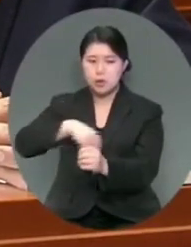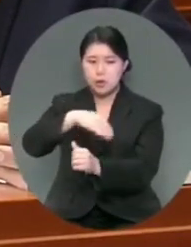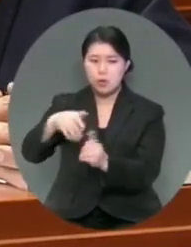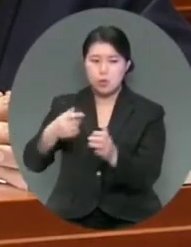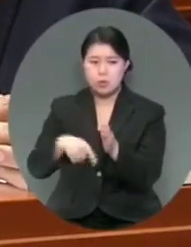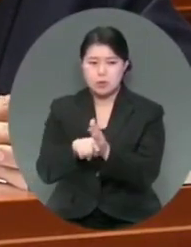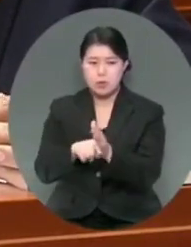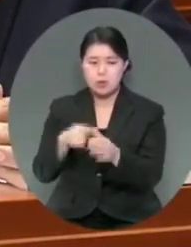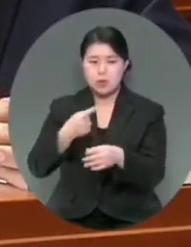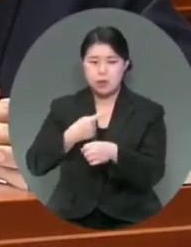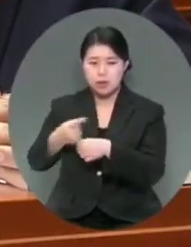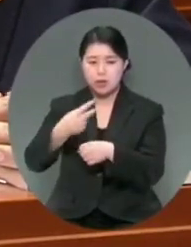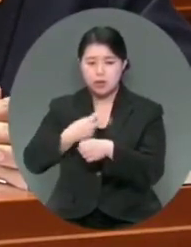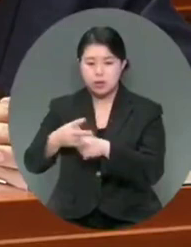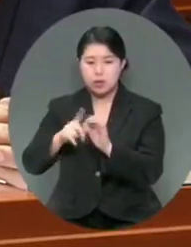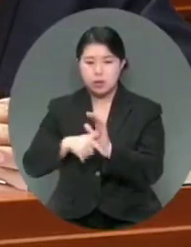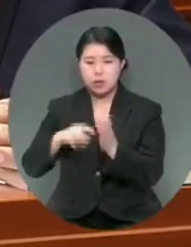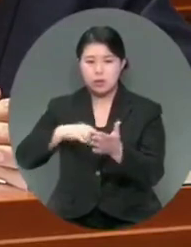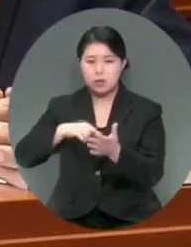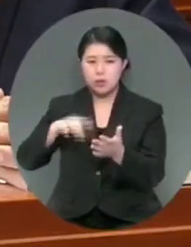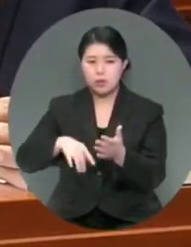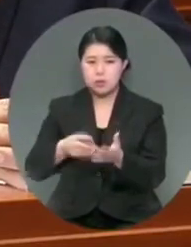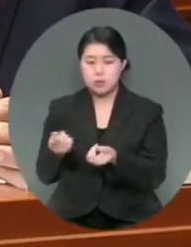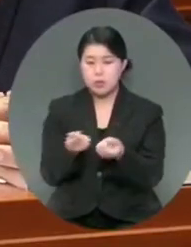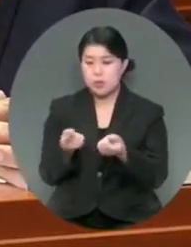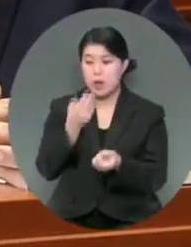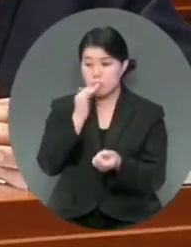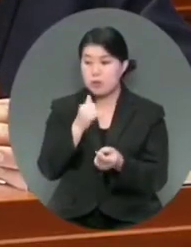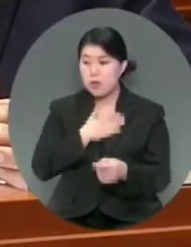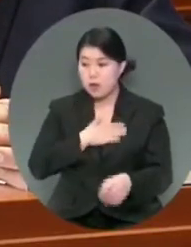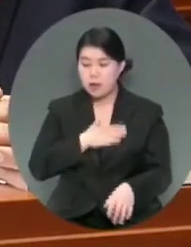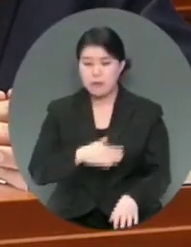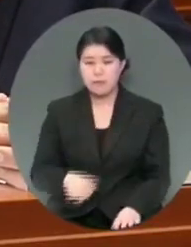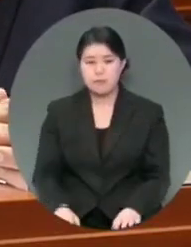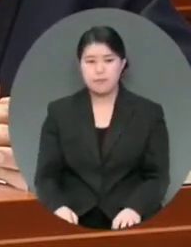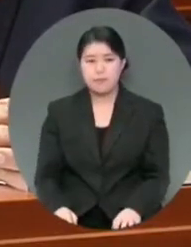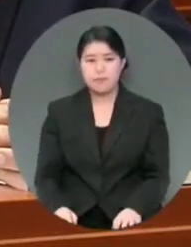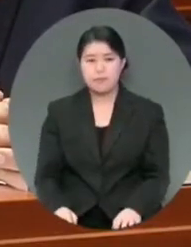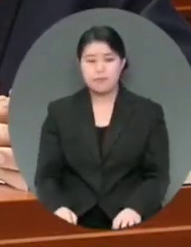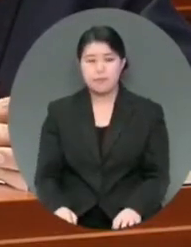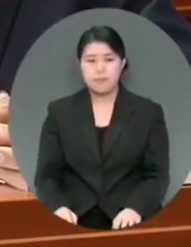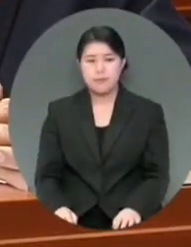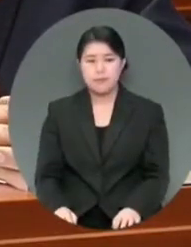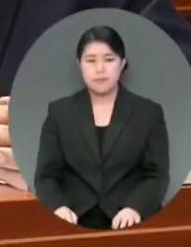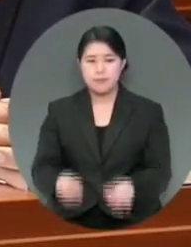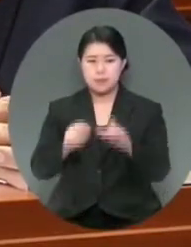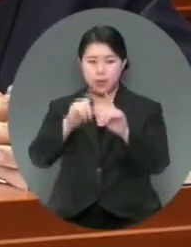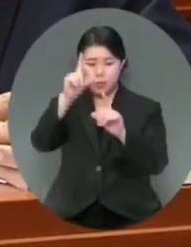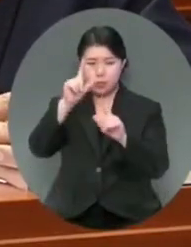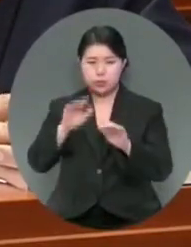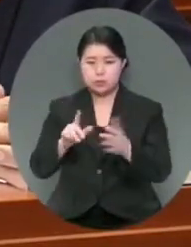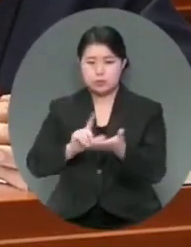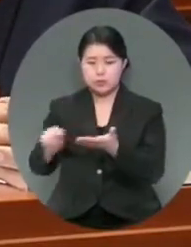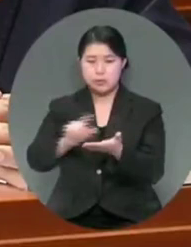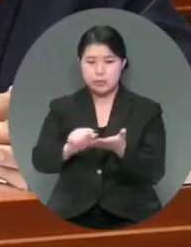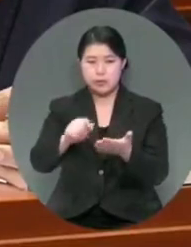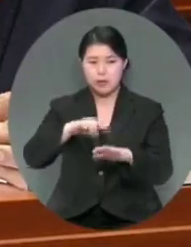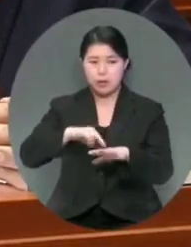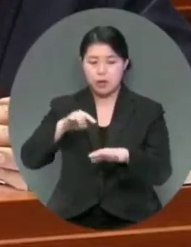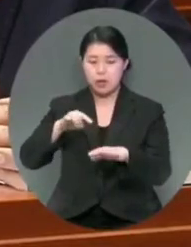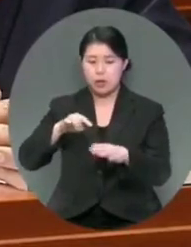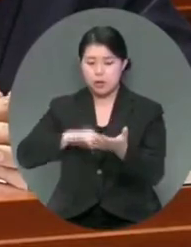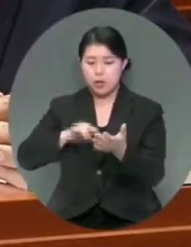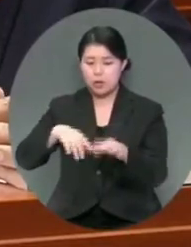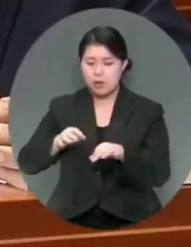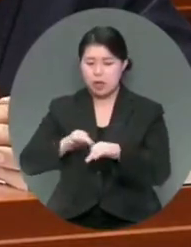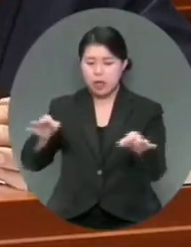다음 연도까지 교부세를 조정할 수 있도록 예. 하는 것은 아시죠? 네, 그렇습니다. 실제로 많은 지자체들이 정부 지방교부세 미교부